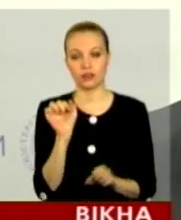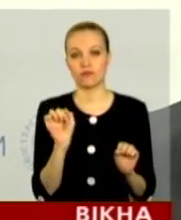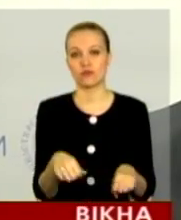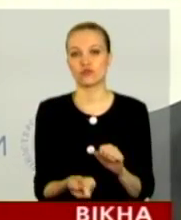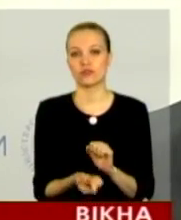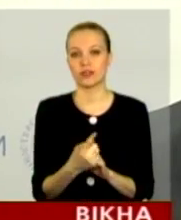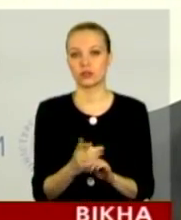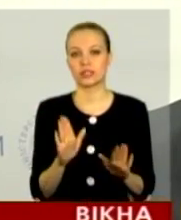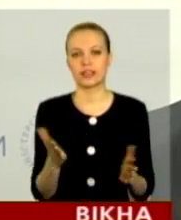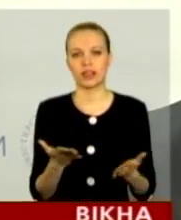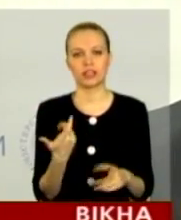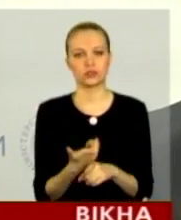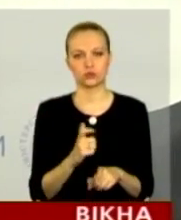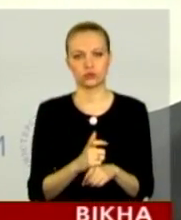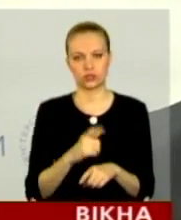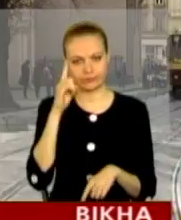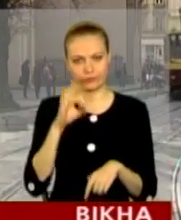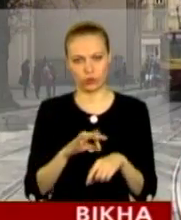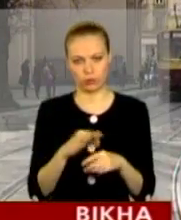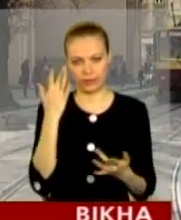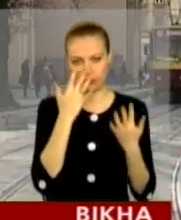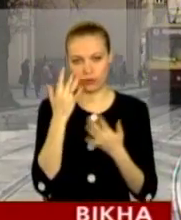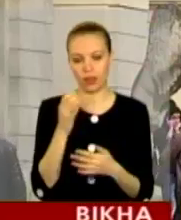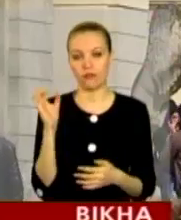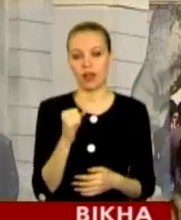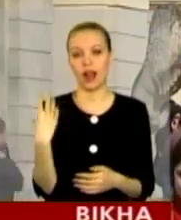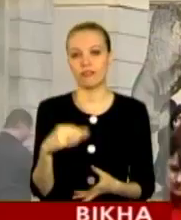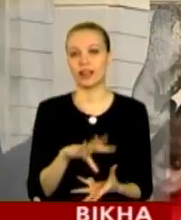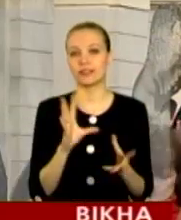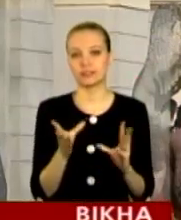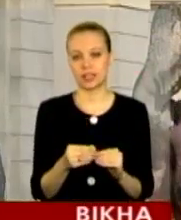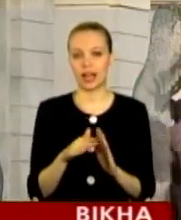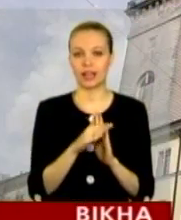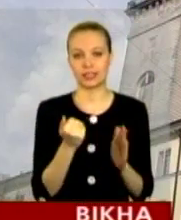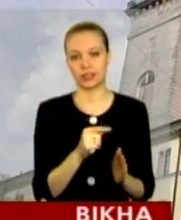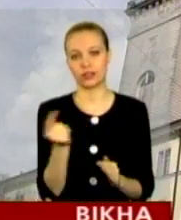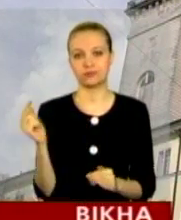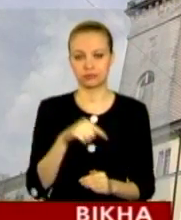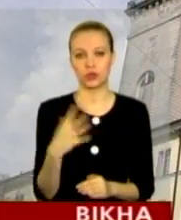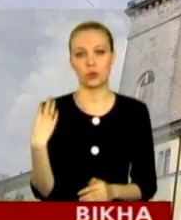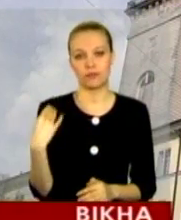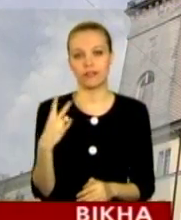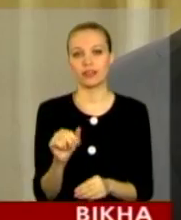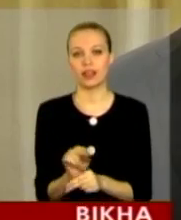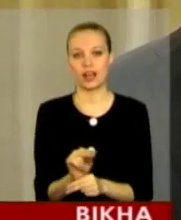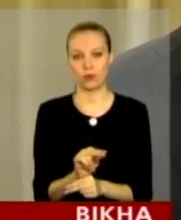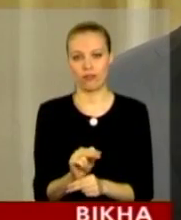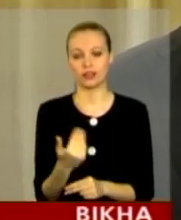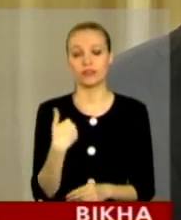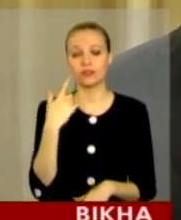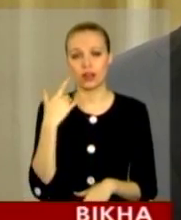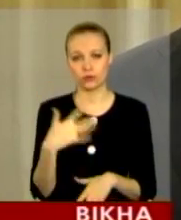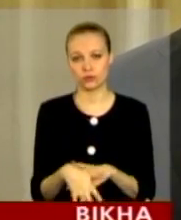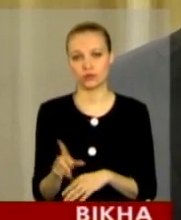можуть виникнути тільки в якійсь дуже хворобливій уяві. А львів'яни взагалі гукають Володимира Вольфовича у Львів на лікування. Я